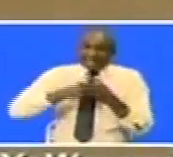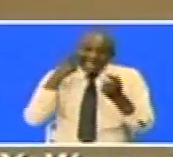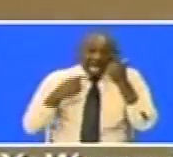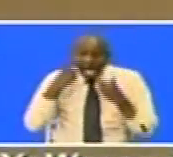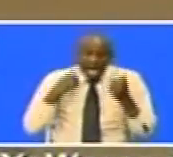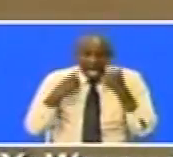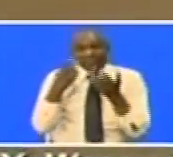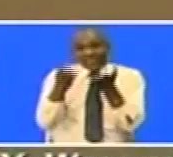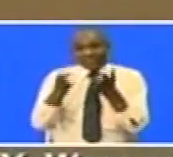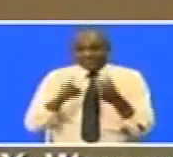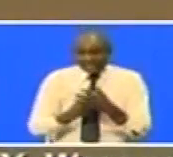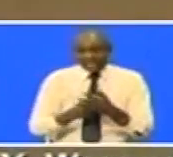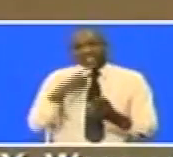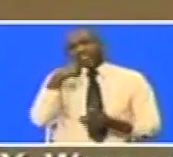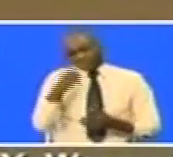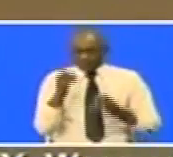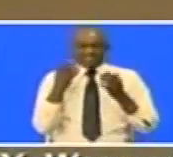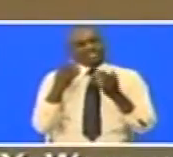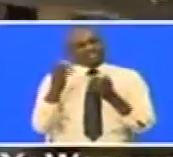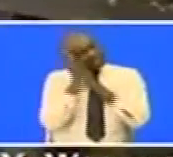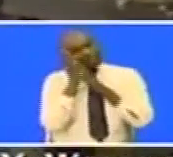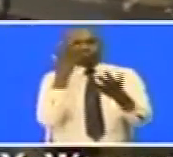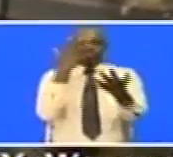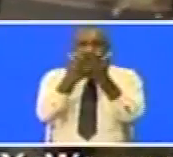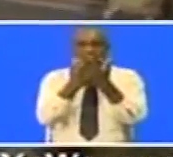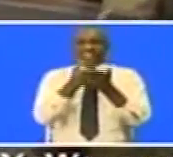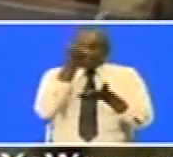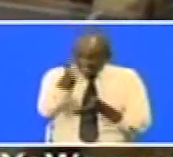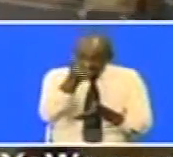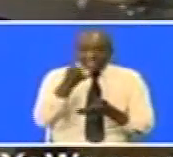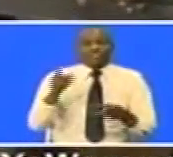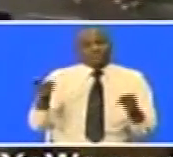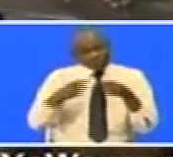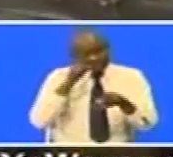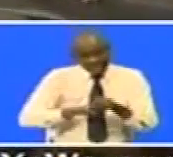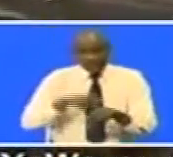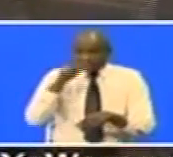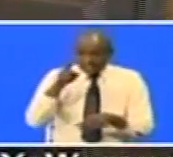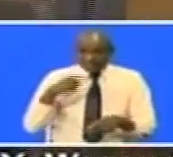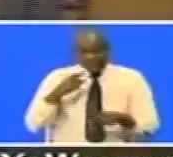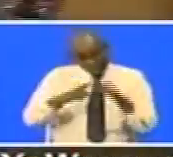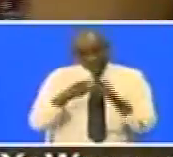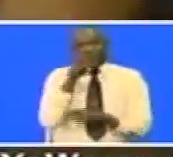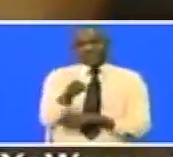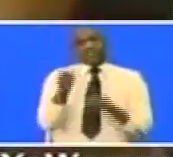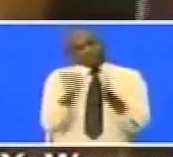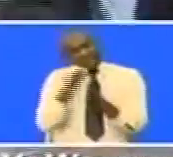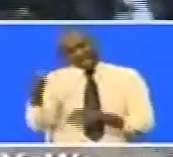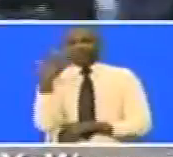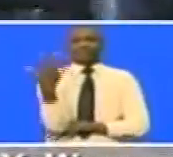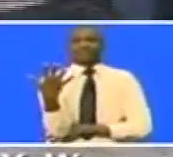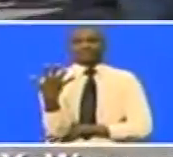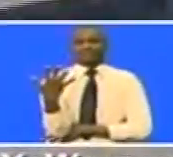mamba yakamtoka na kulala korokoroni. Gilbert wakati wote alikana kumpasha tohara Isaac na wengine